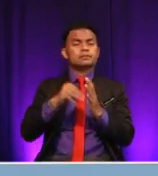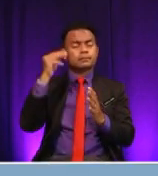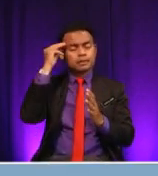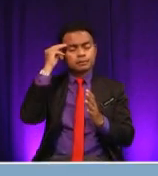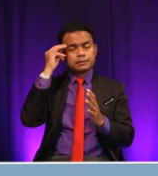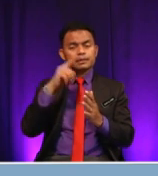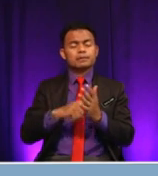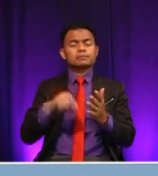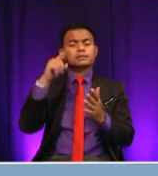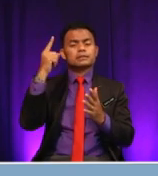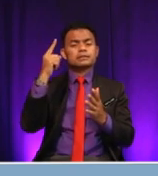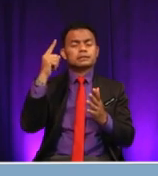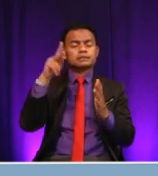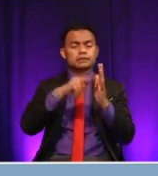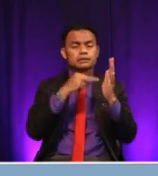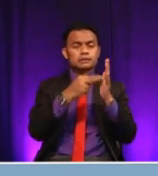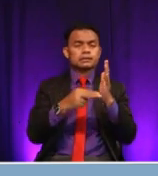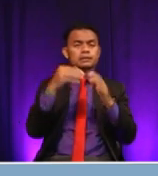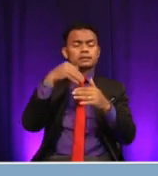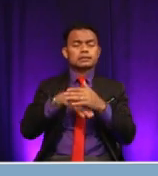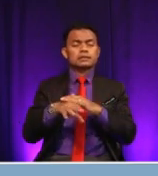pelajaran kesusastraan Melayu